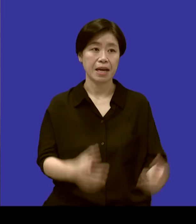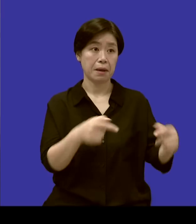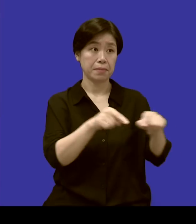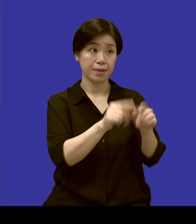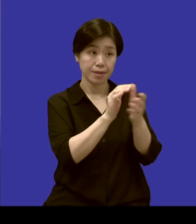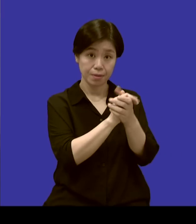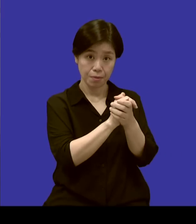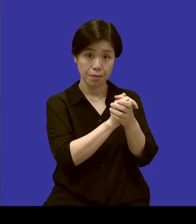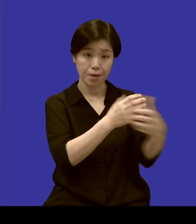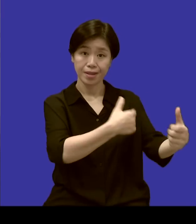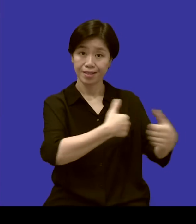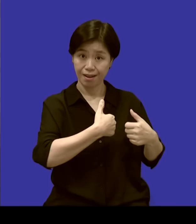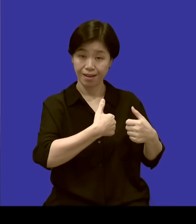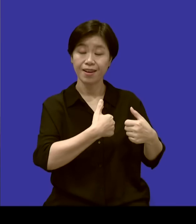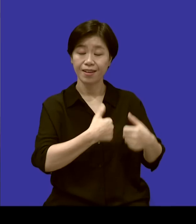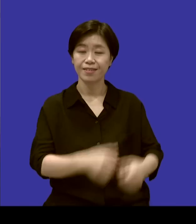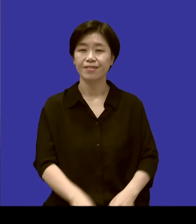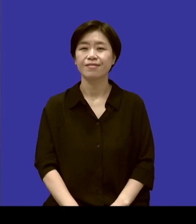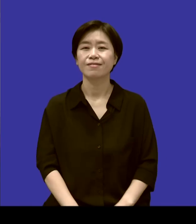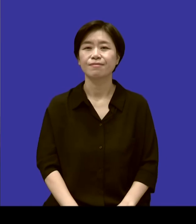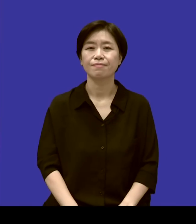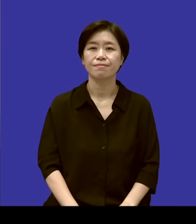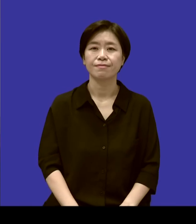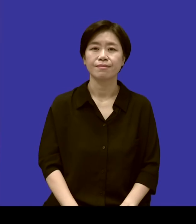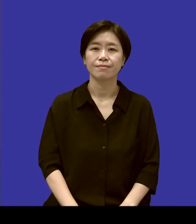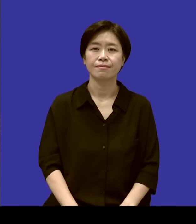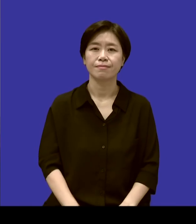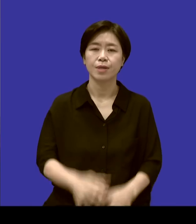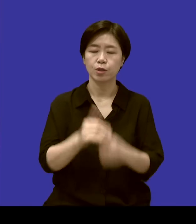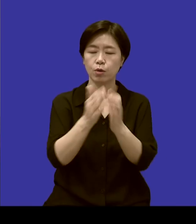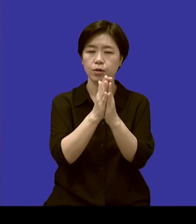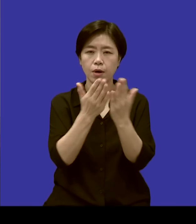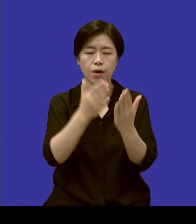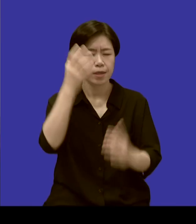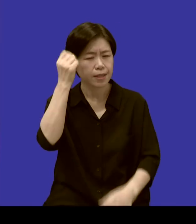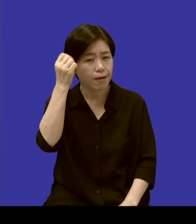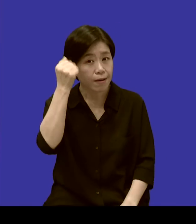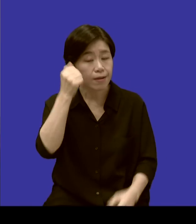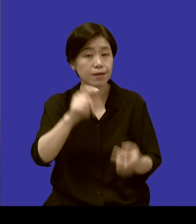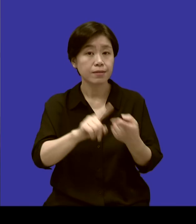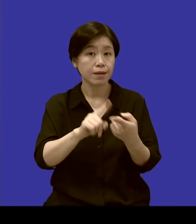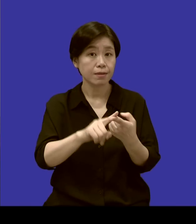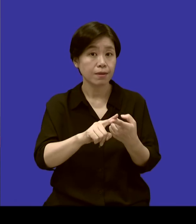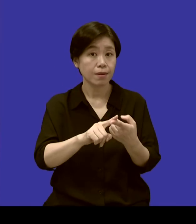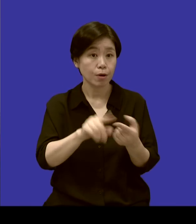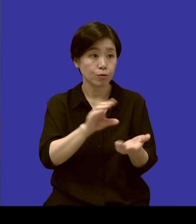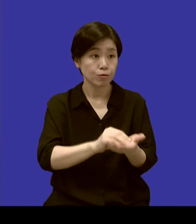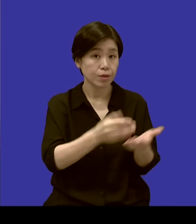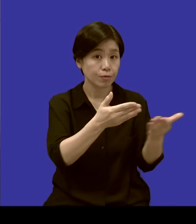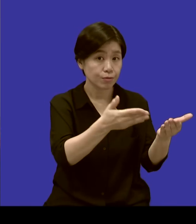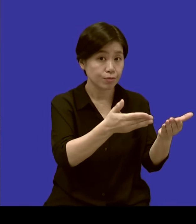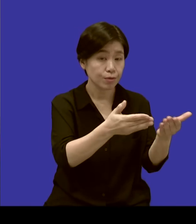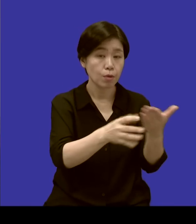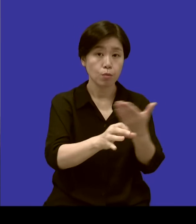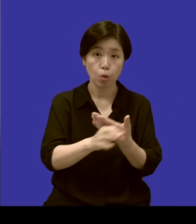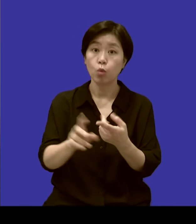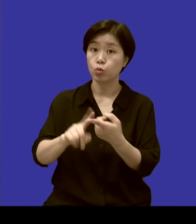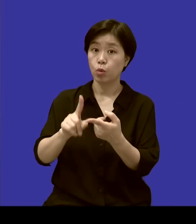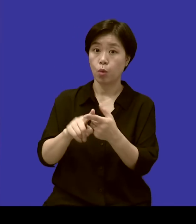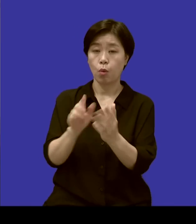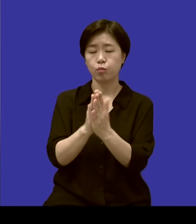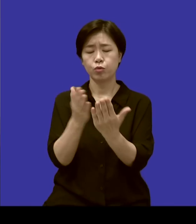다 따라서 하고, 그리고 또 숙제를 내주거나 암송해와. 그러면은 뭐 성경을 어디까지 읽어오세요. 그러면 다 해오고.